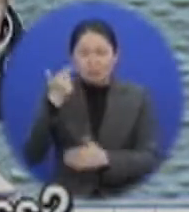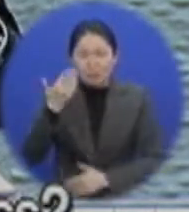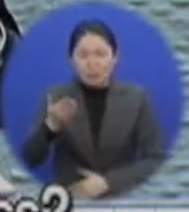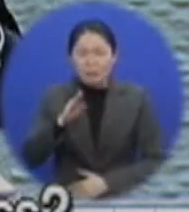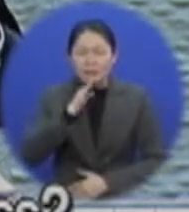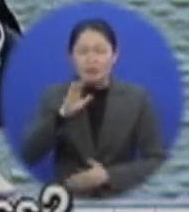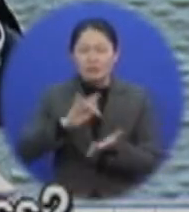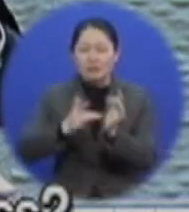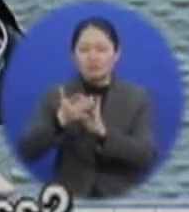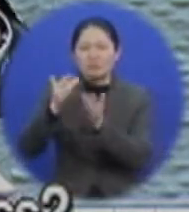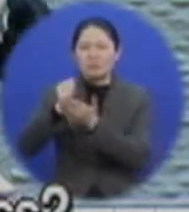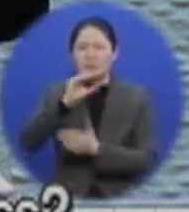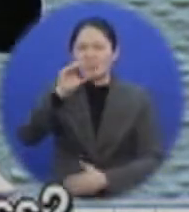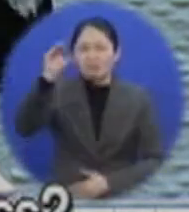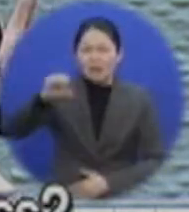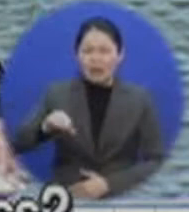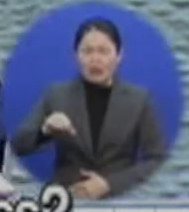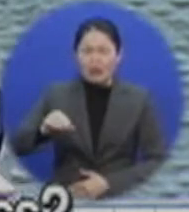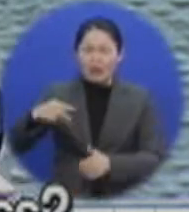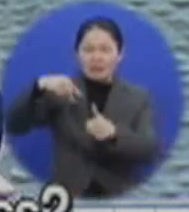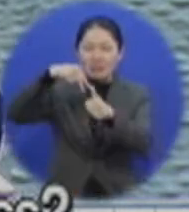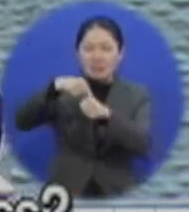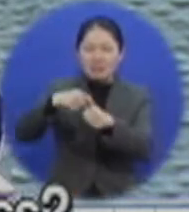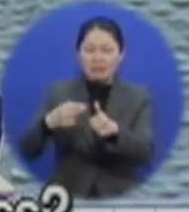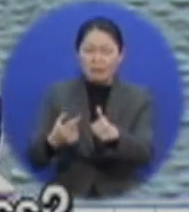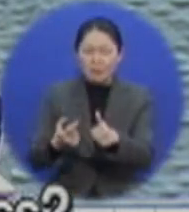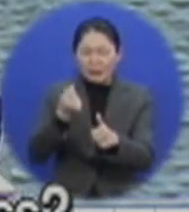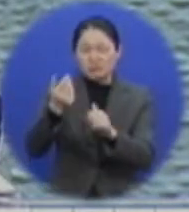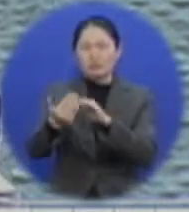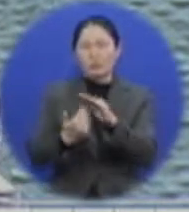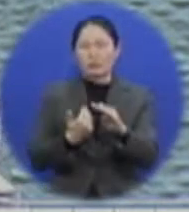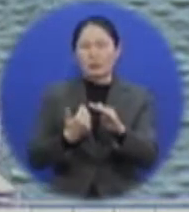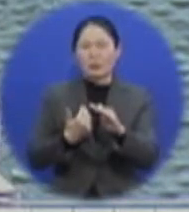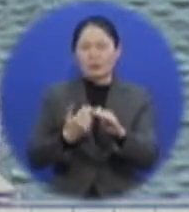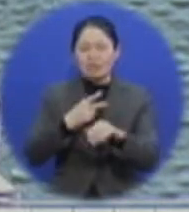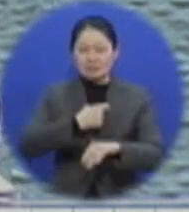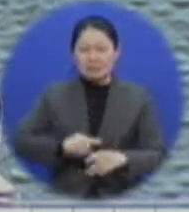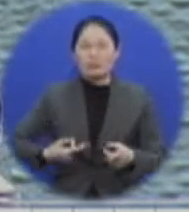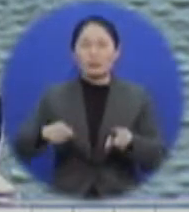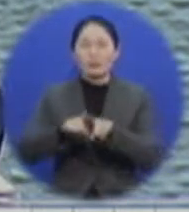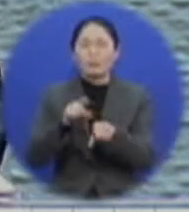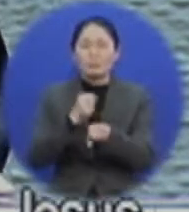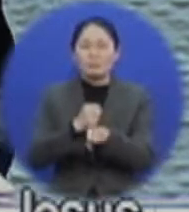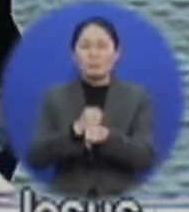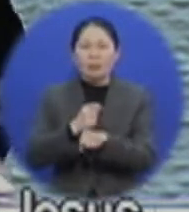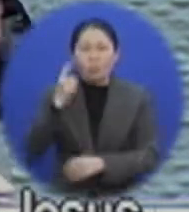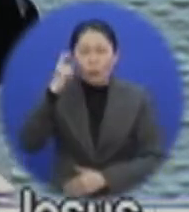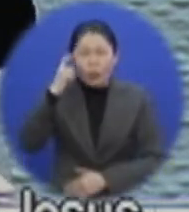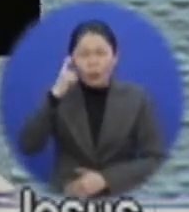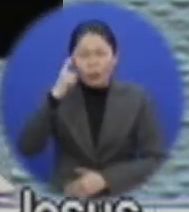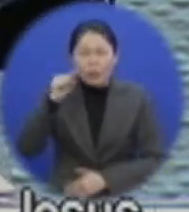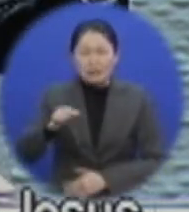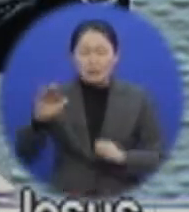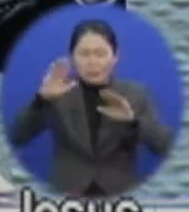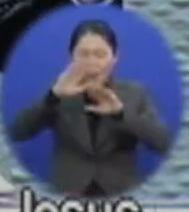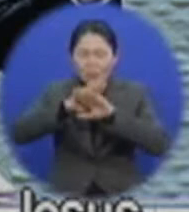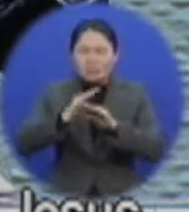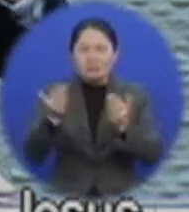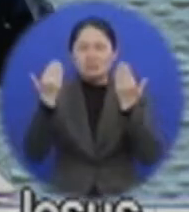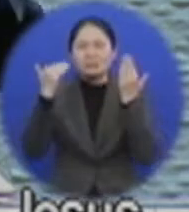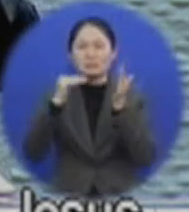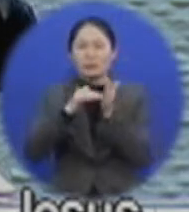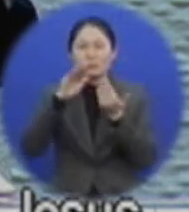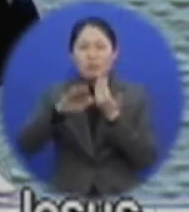바로 직전에 그때 제자들과 함께 하셨어요 왜 하셨을까요 이제 이 밤이 지나가면